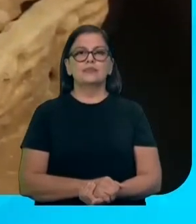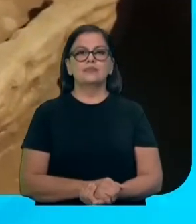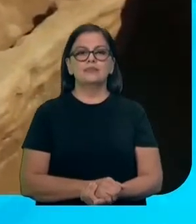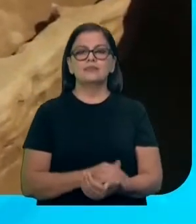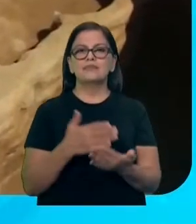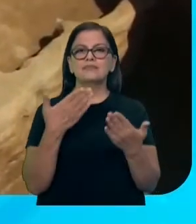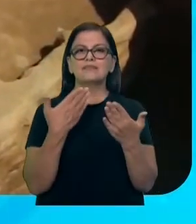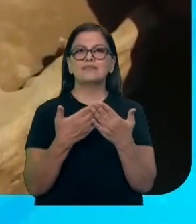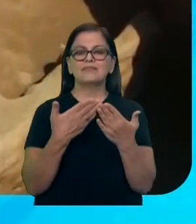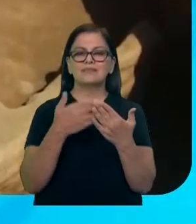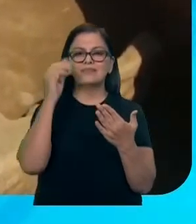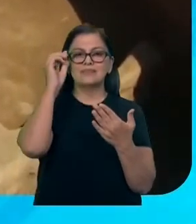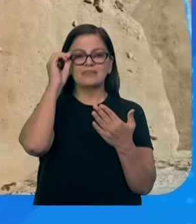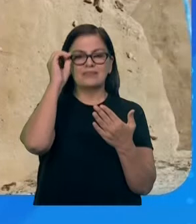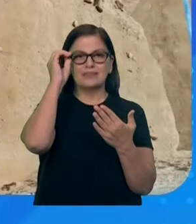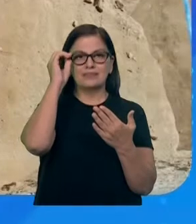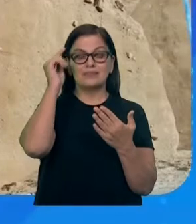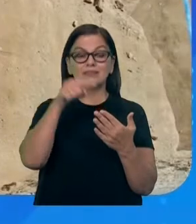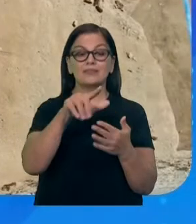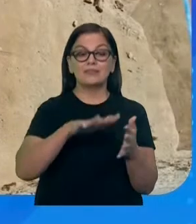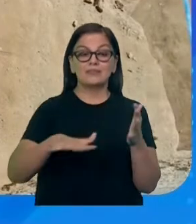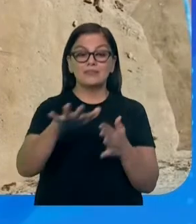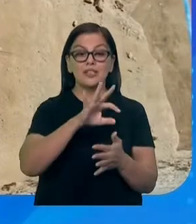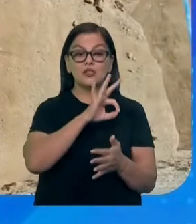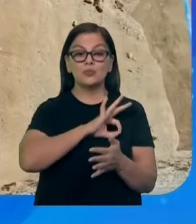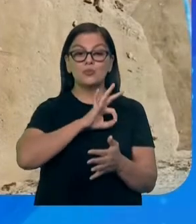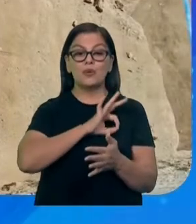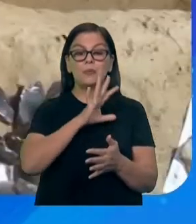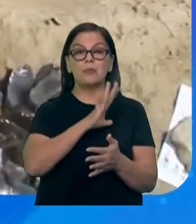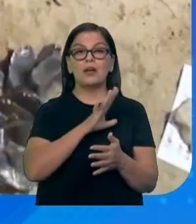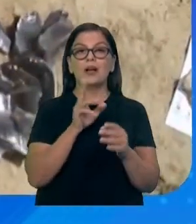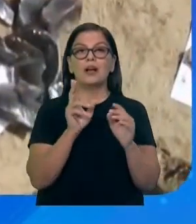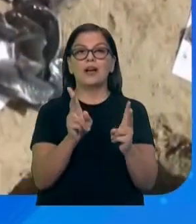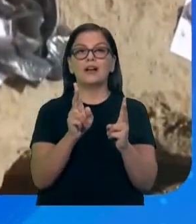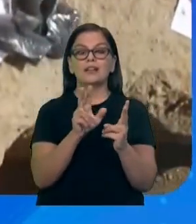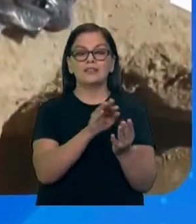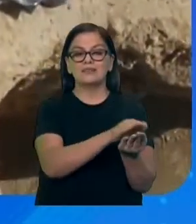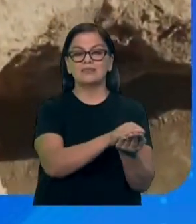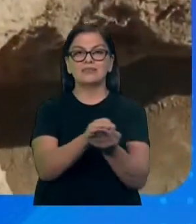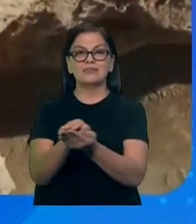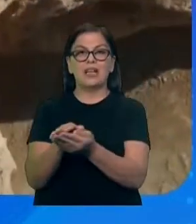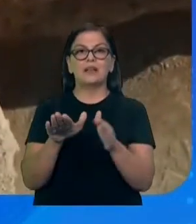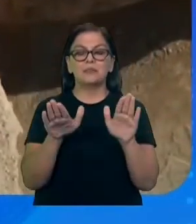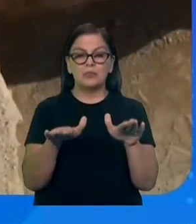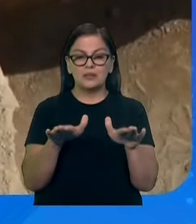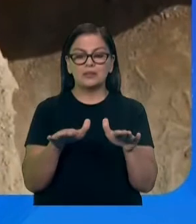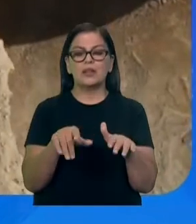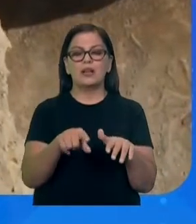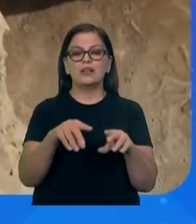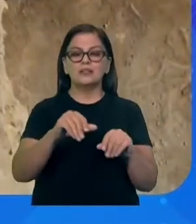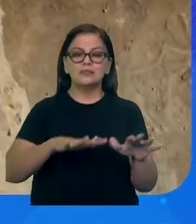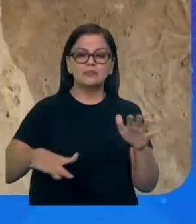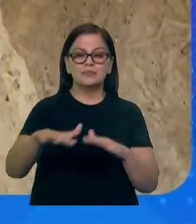Təxminən məzarlıq kimi istifadə olunan ərazinin qalınlığı, yəni təbəqənin qalınlığı 1 metrə yaxındır və burada